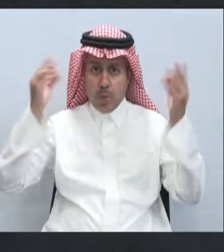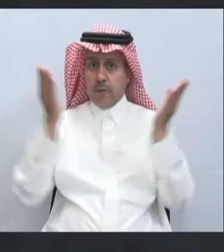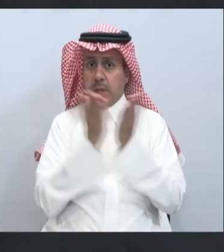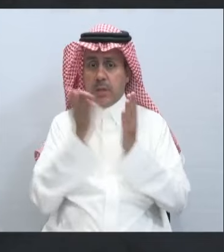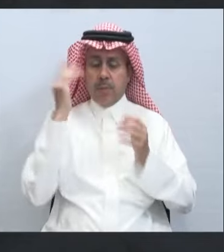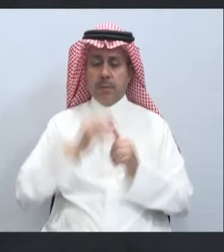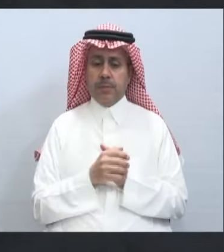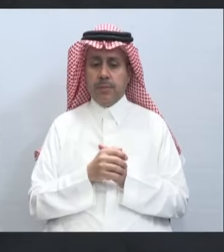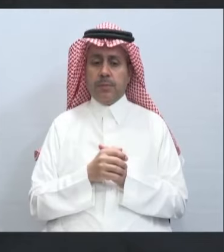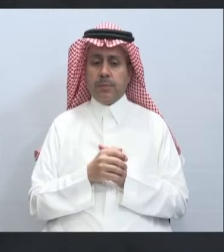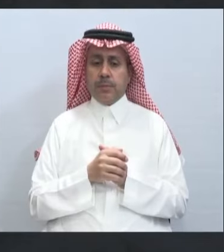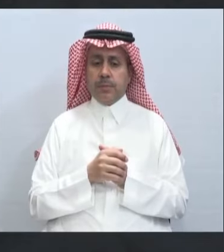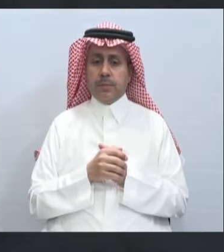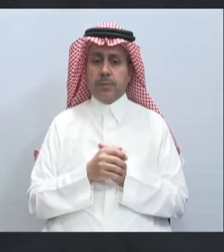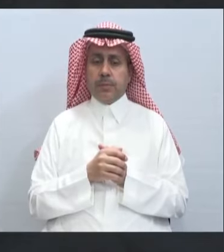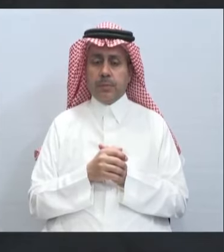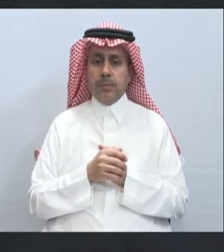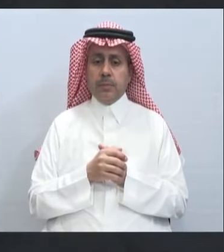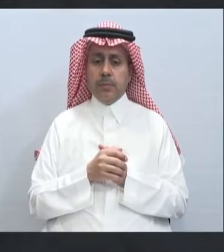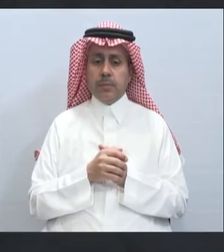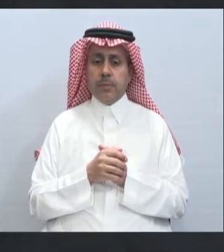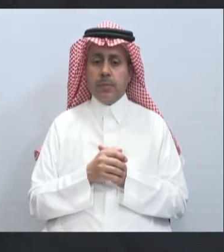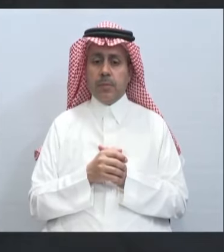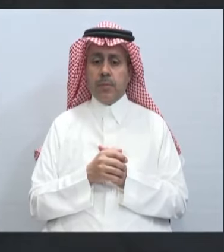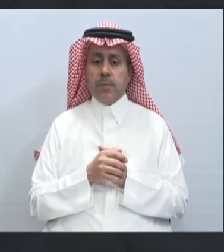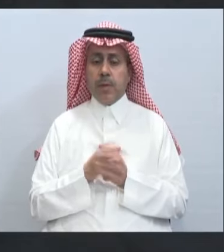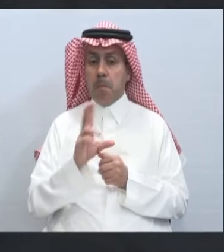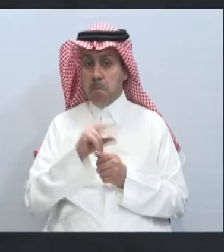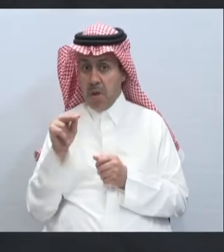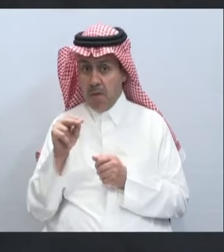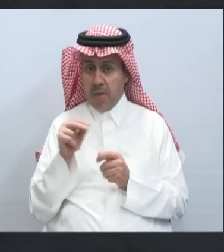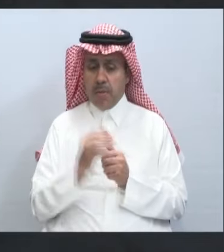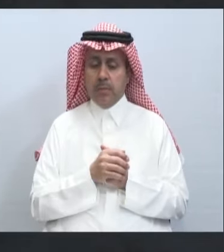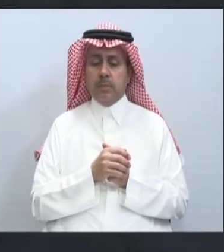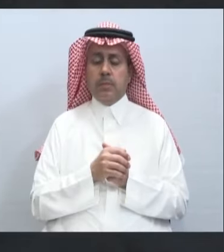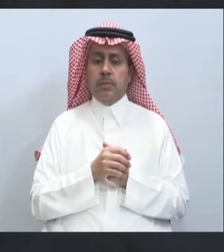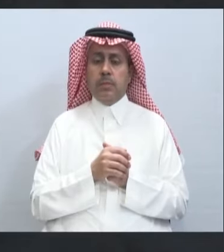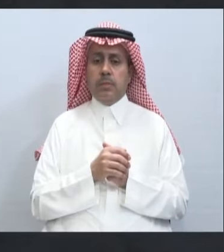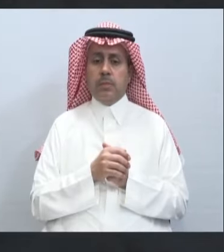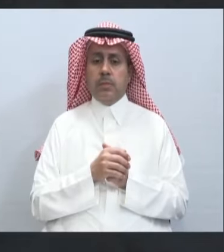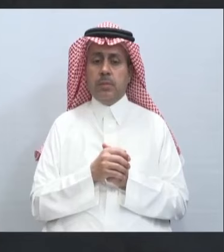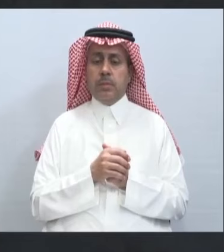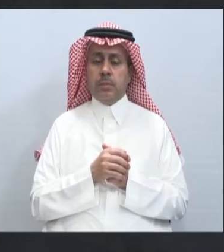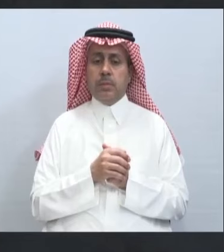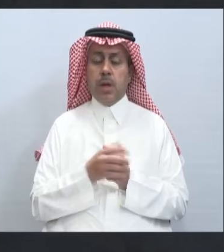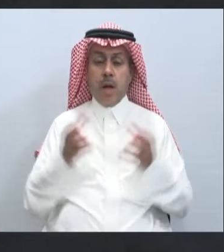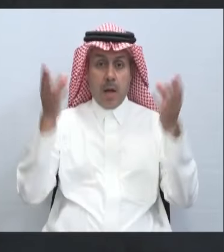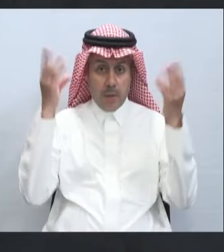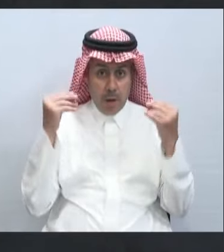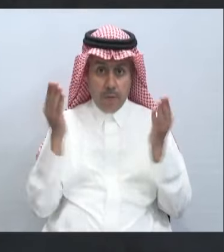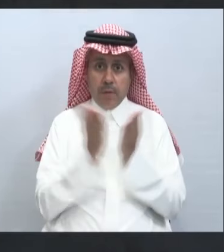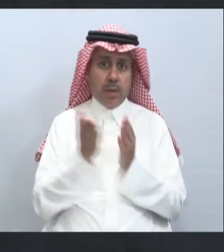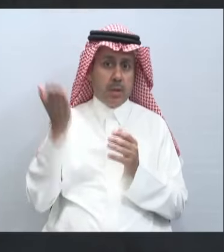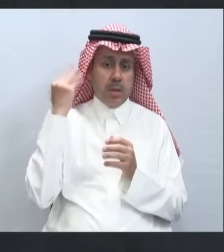السابق من يذكرنا ابنائي عن بعض الامور التي اخذناها في